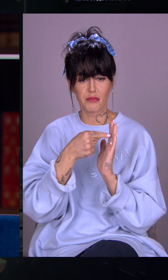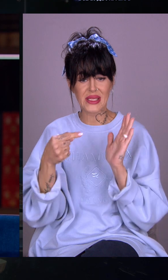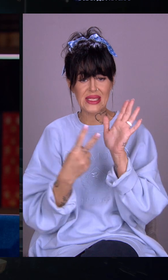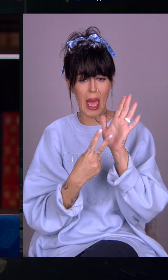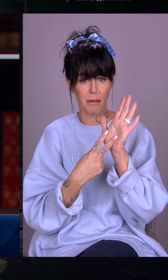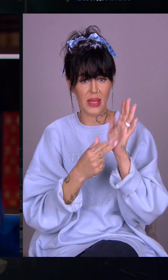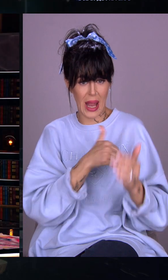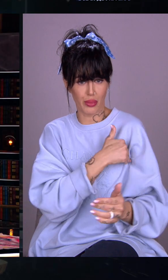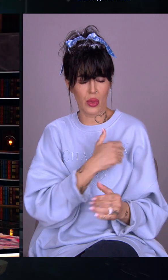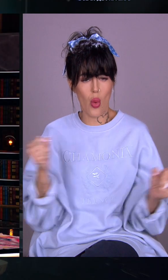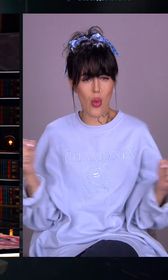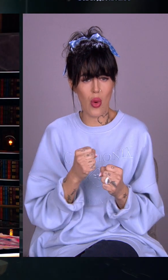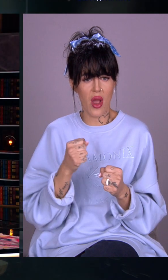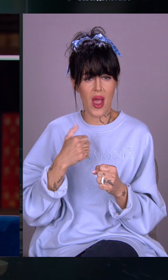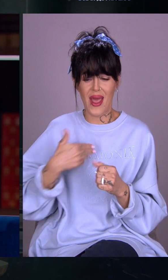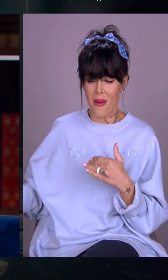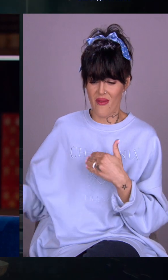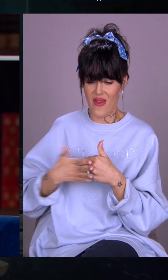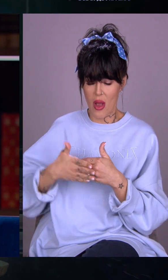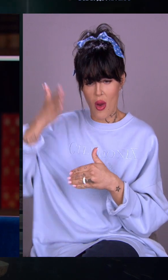Я закриваю двері, падає вікно.